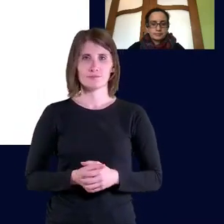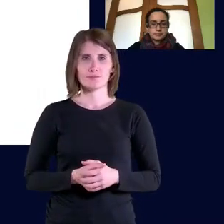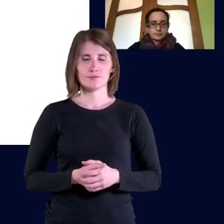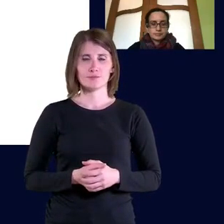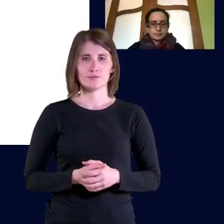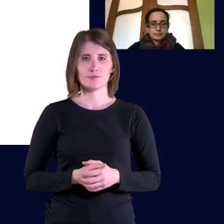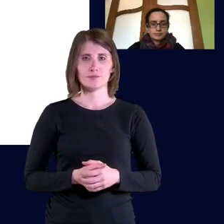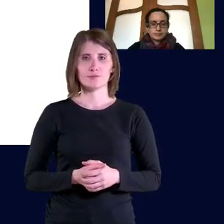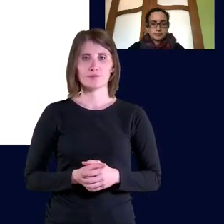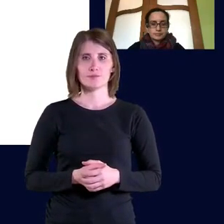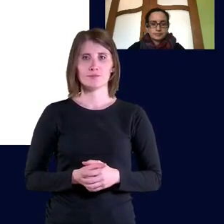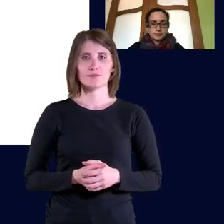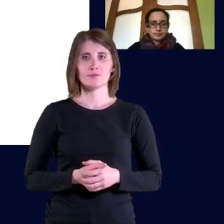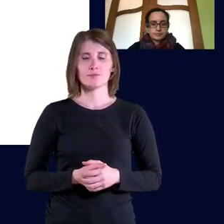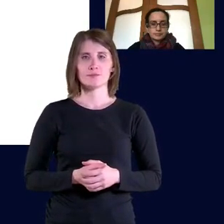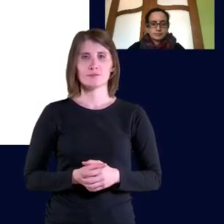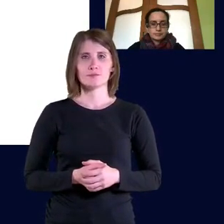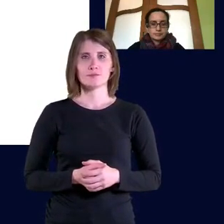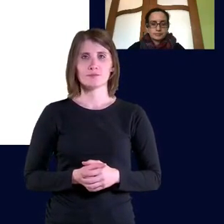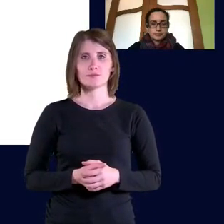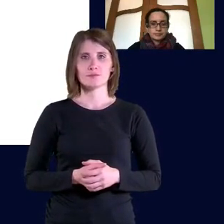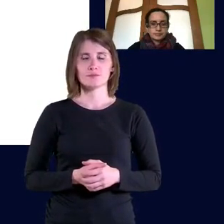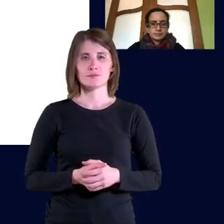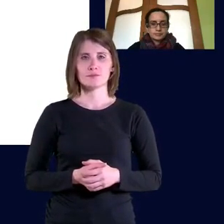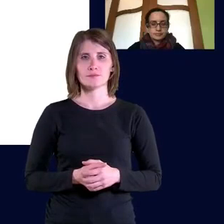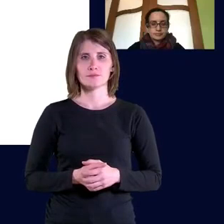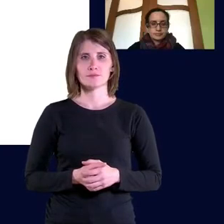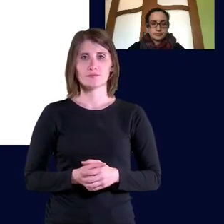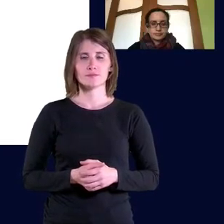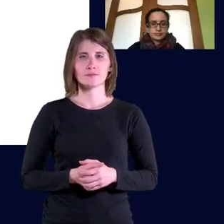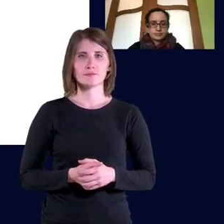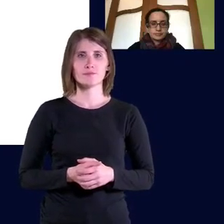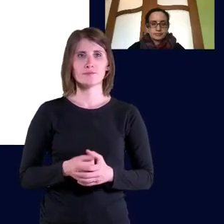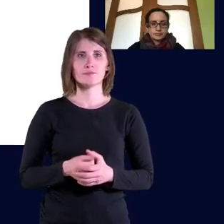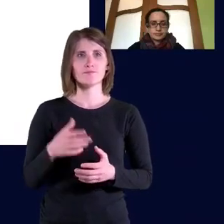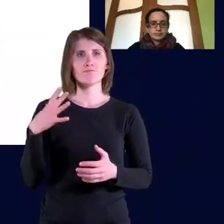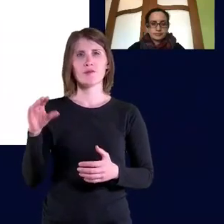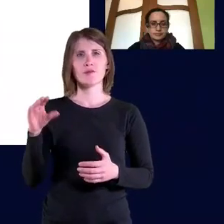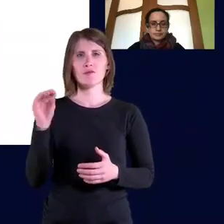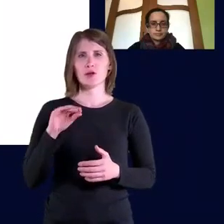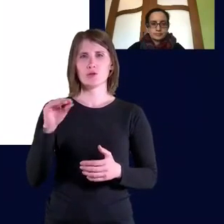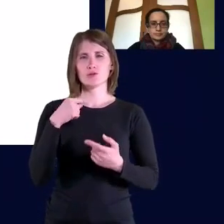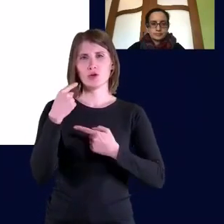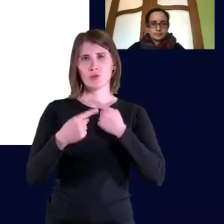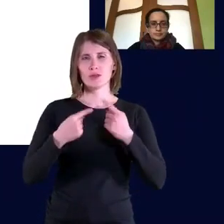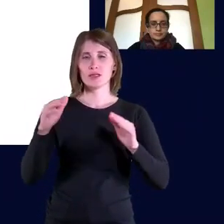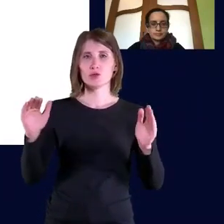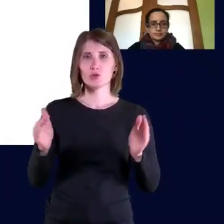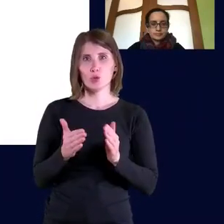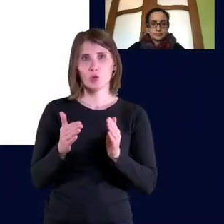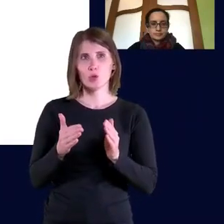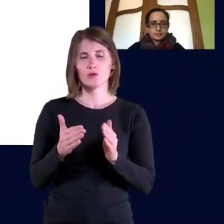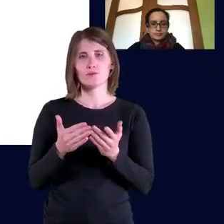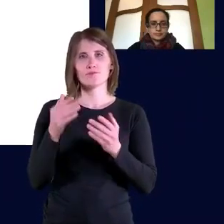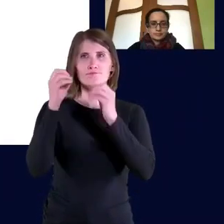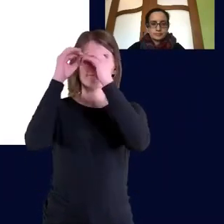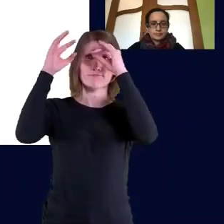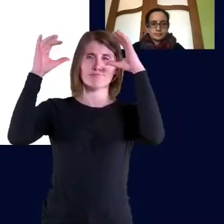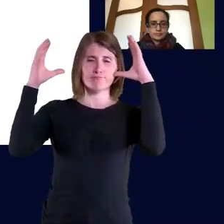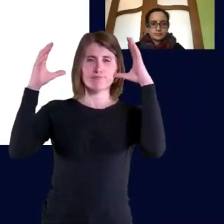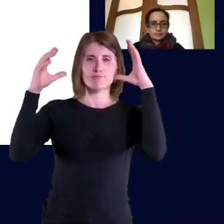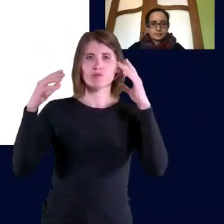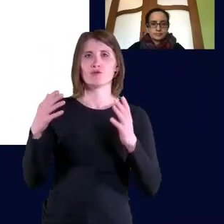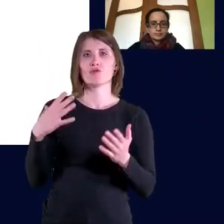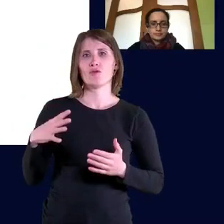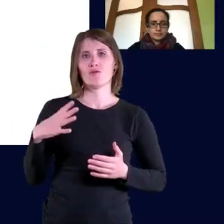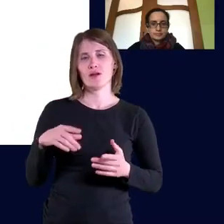it utaj jeszcze warto powiedzieć o skrótach wizualnych takich myślowych które powinny zostać